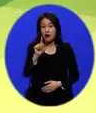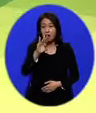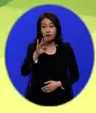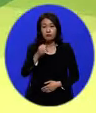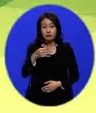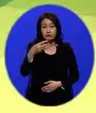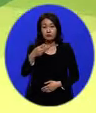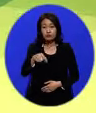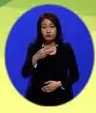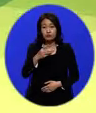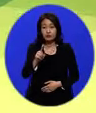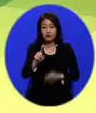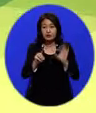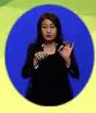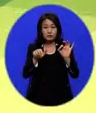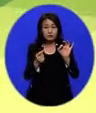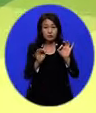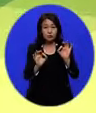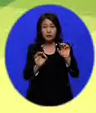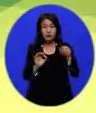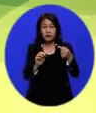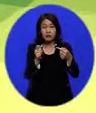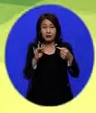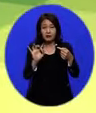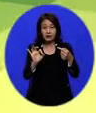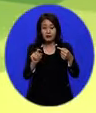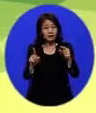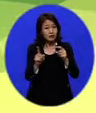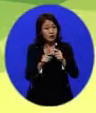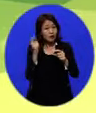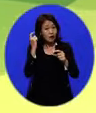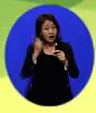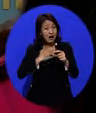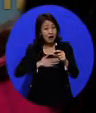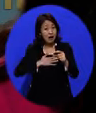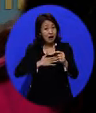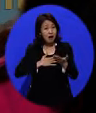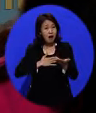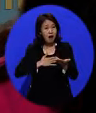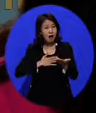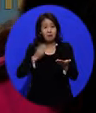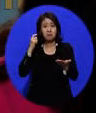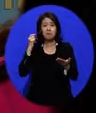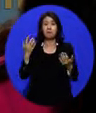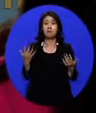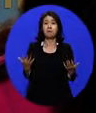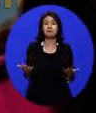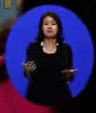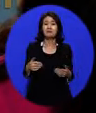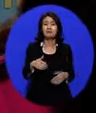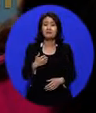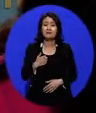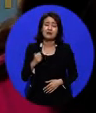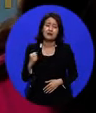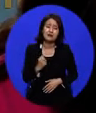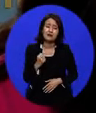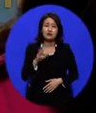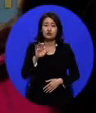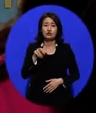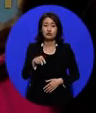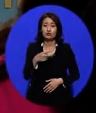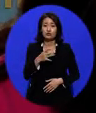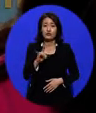하브르타로 식공백행. 혹시 하브르타라는 말을 들어보셨나요? 못 들어보셨죠? 아, 이거는